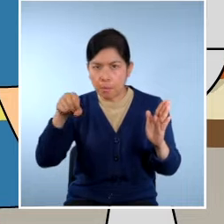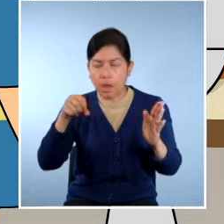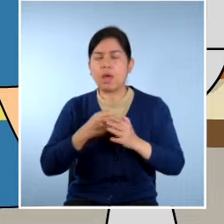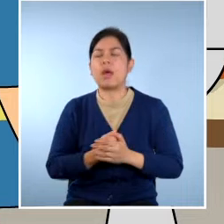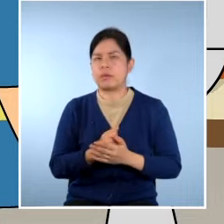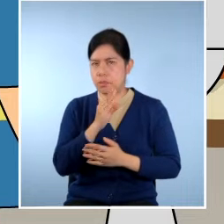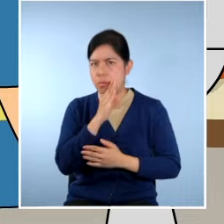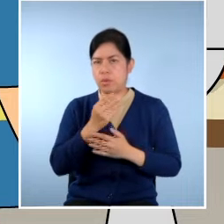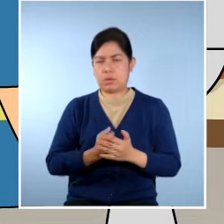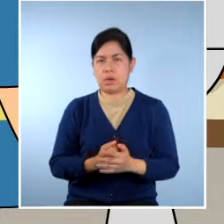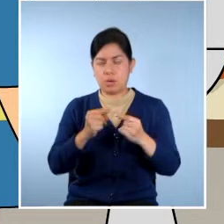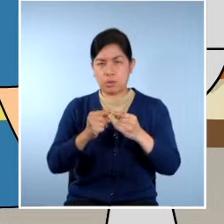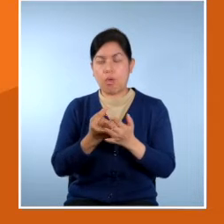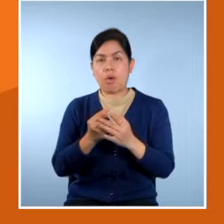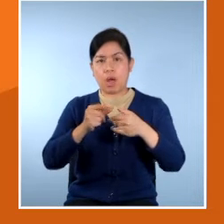ี่รางไลหลง sexuality